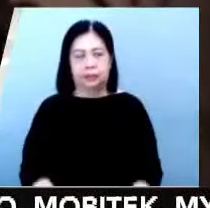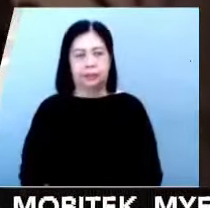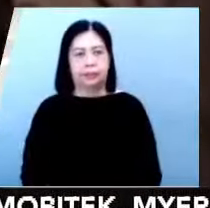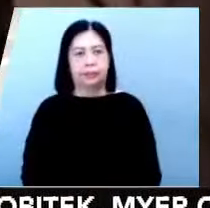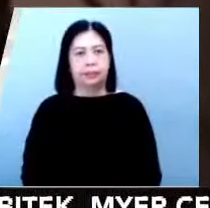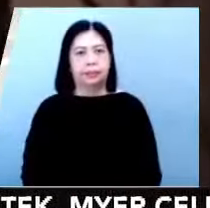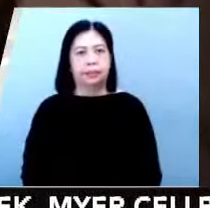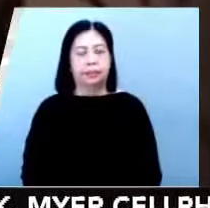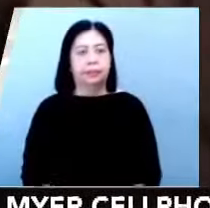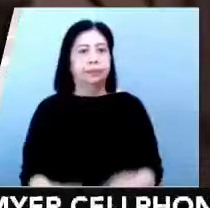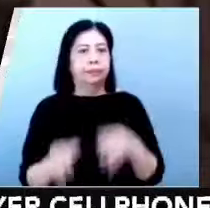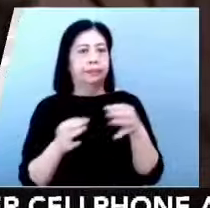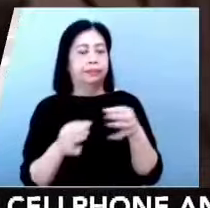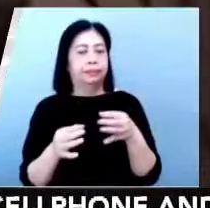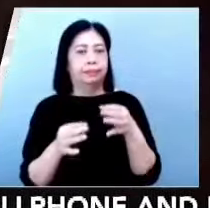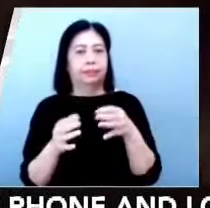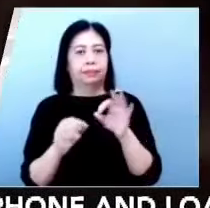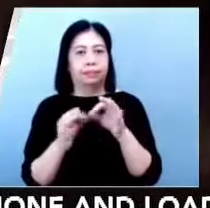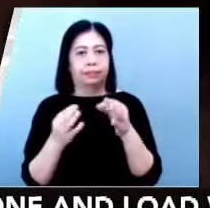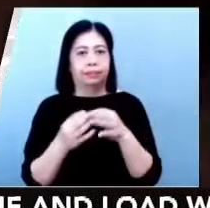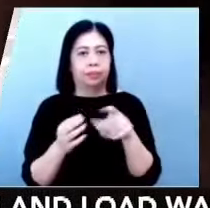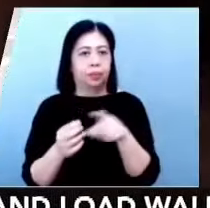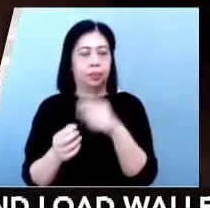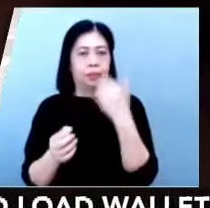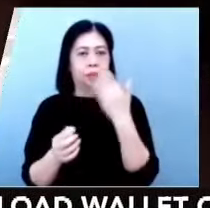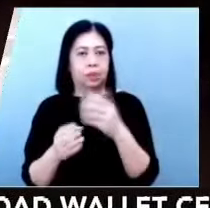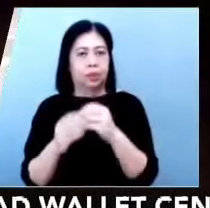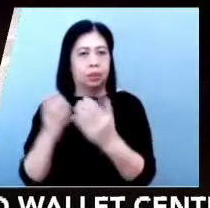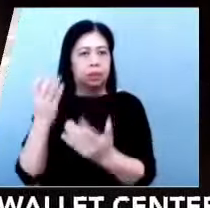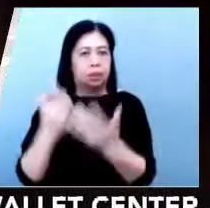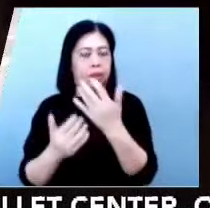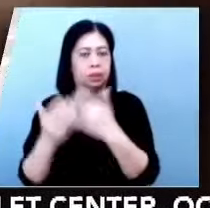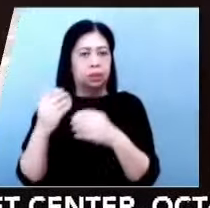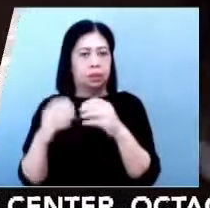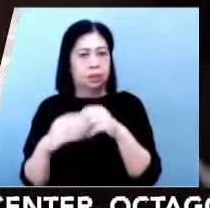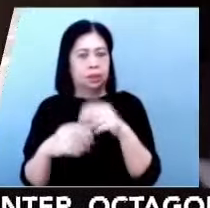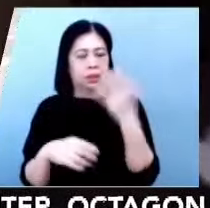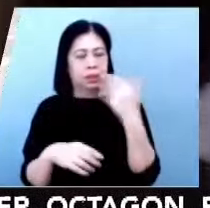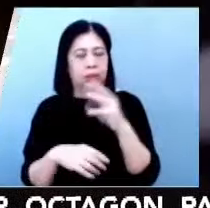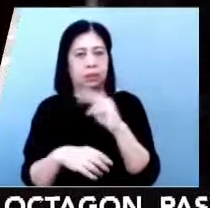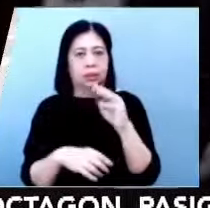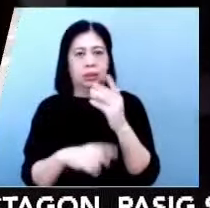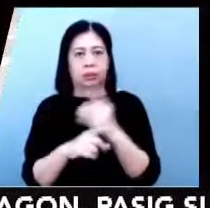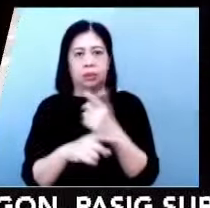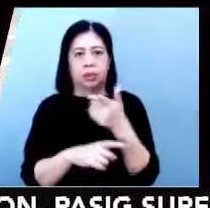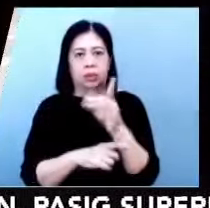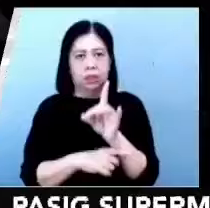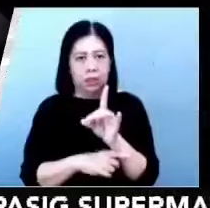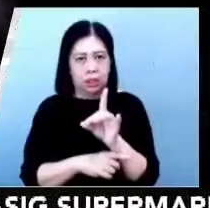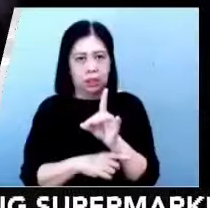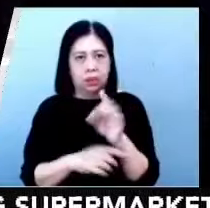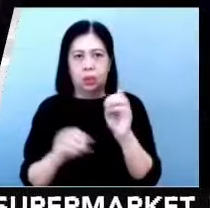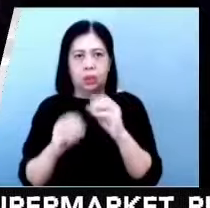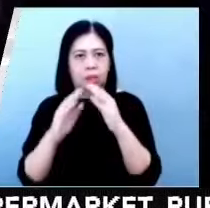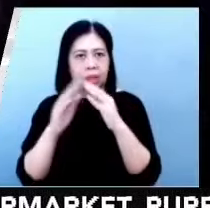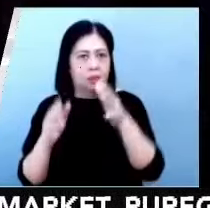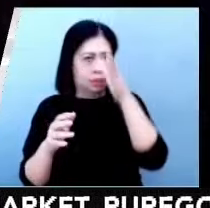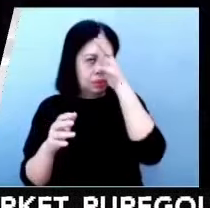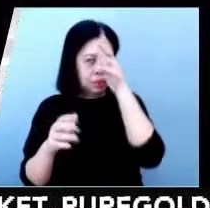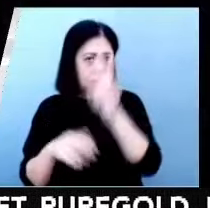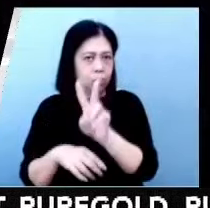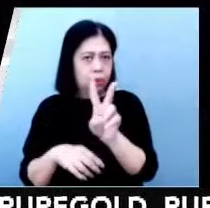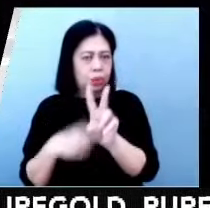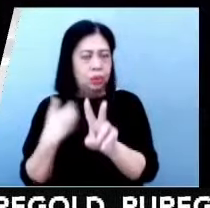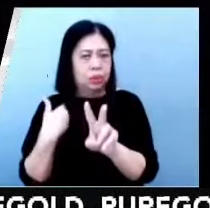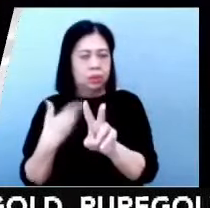Nilinaw ng pamilya ng mga namatayan sa sunog sa Malate, Maynila noong December 28 na wala sa bahay ang ama ng dalawang namatay na